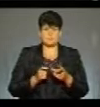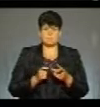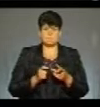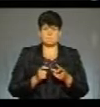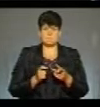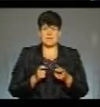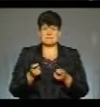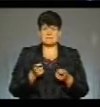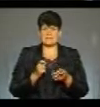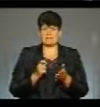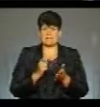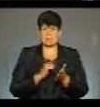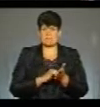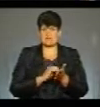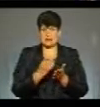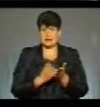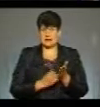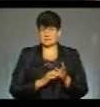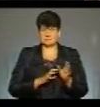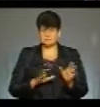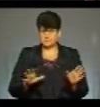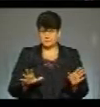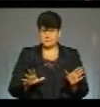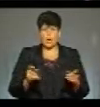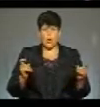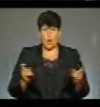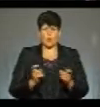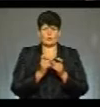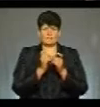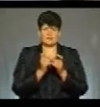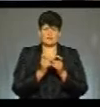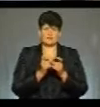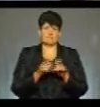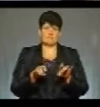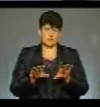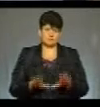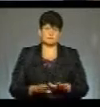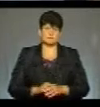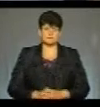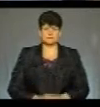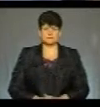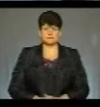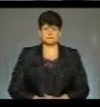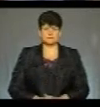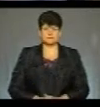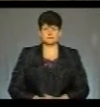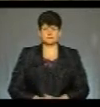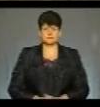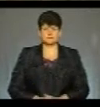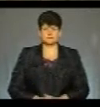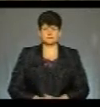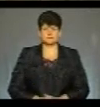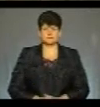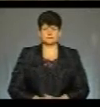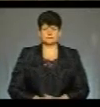адміністративних матеріалів, в конфлікт, як би такий, врегульований. Богдана Сарабун, Андрій Бодак. Новини